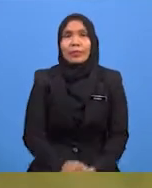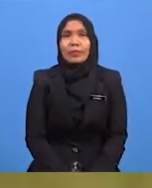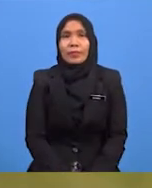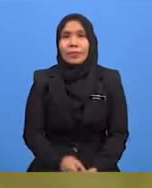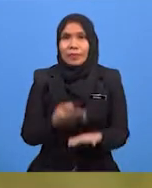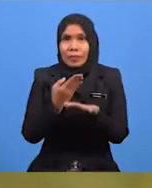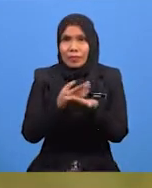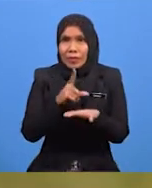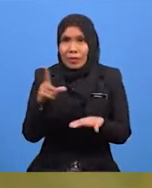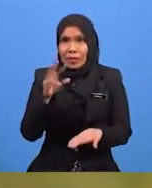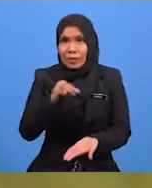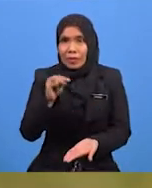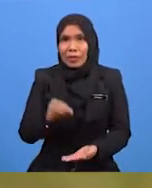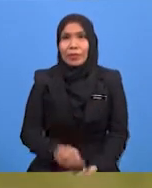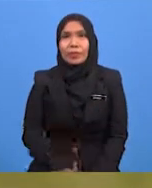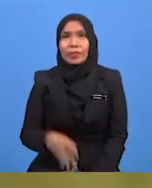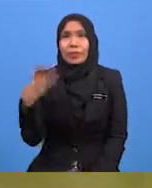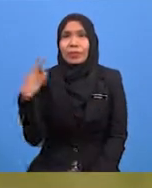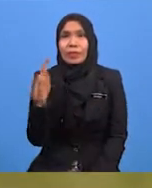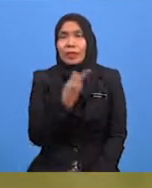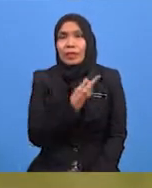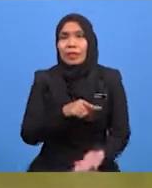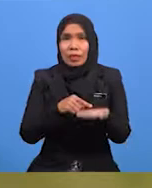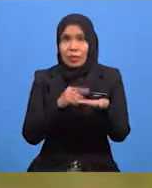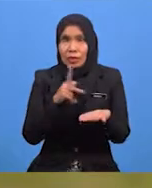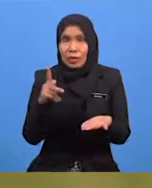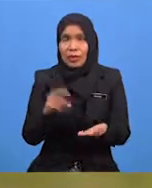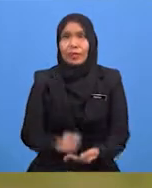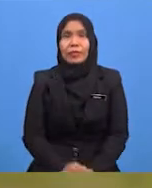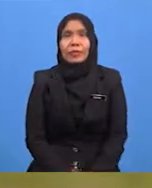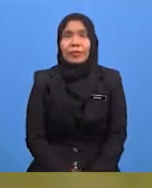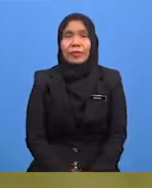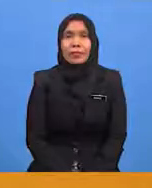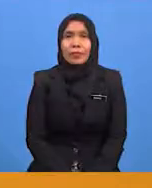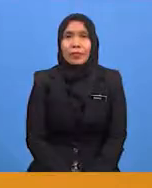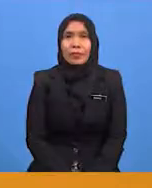Baiklah murid-murid, kita mulakan dengan rangkap yang pertama.